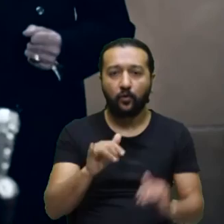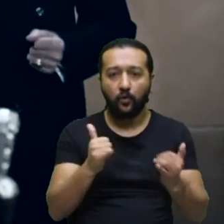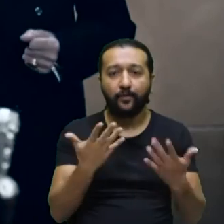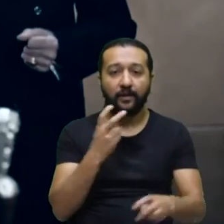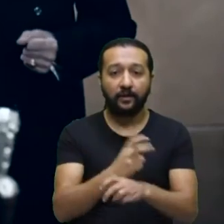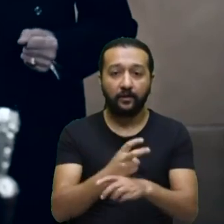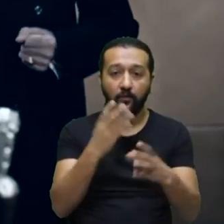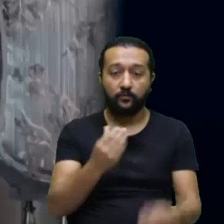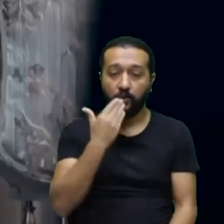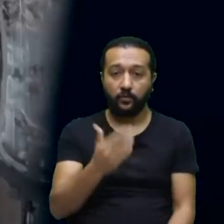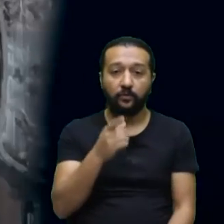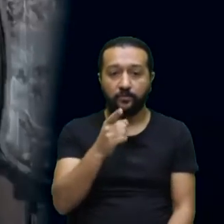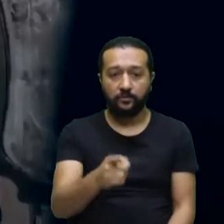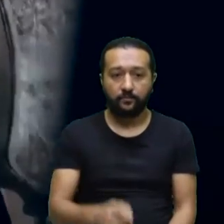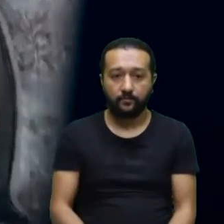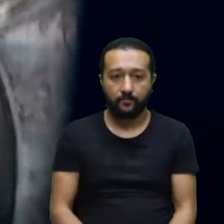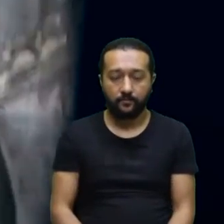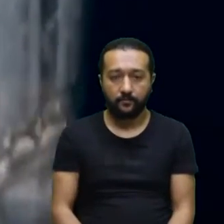bununla oynamanın tehlikeli olduğunu söylemiştim.